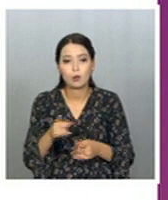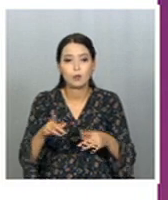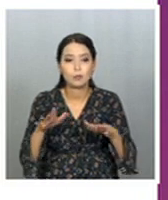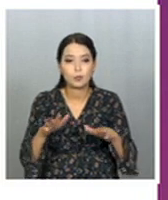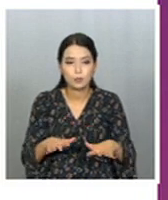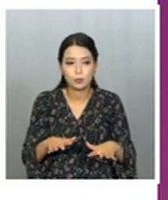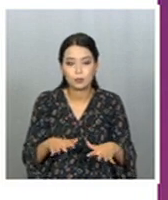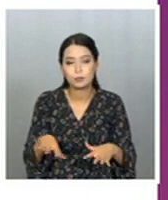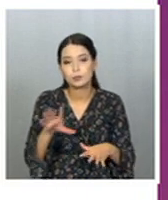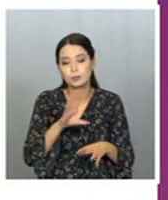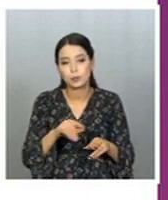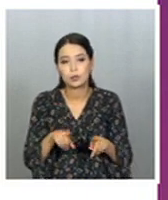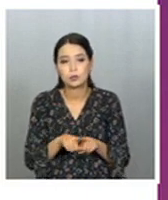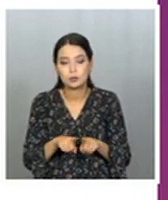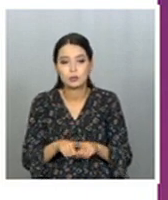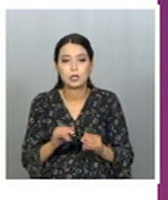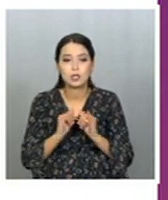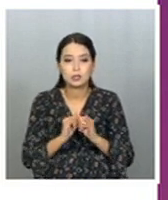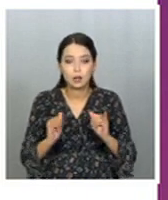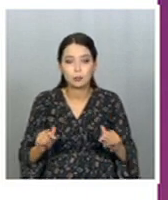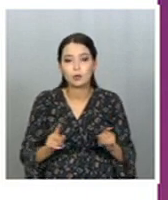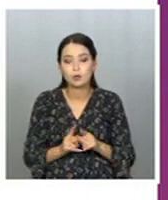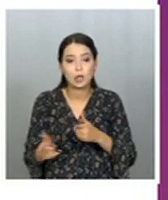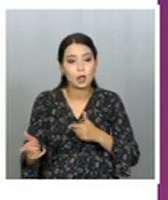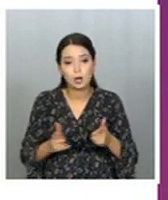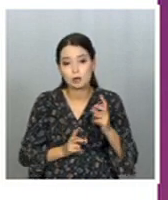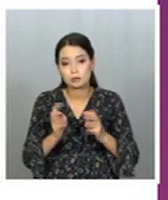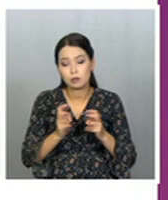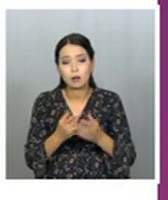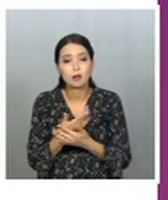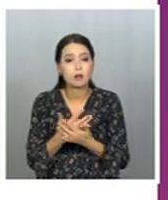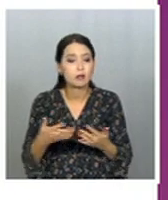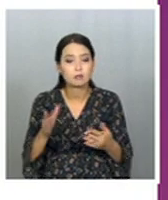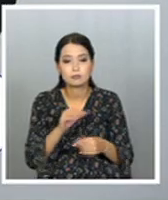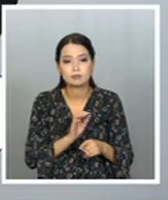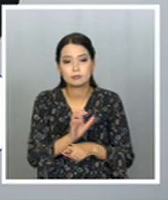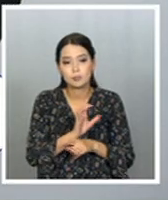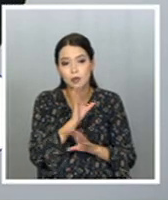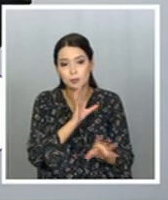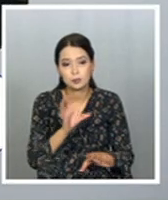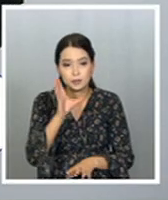кенді өндіруден дайын өнімге дейінгі барлық процесс қамтамасыз етіледі.